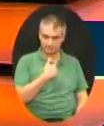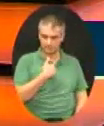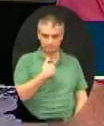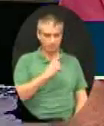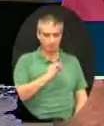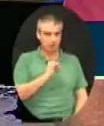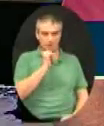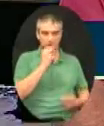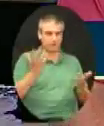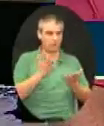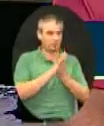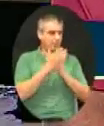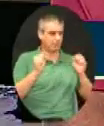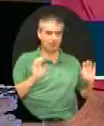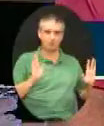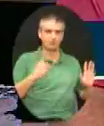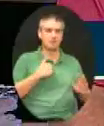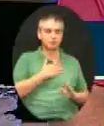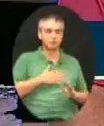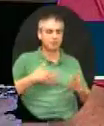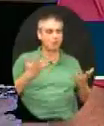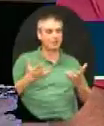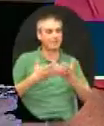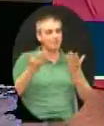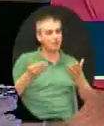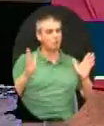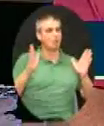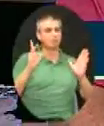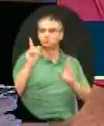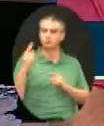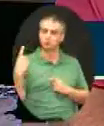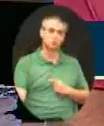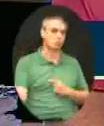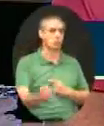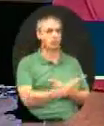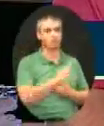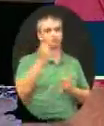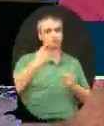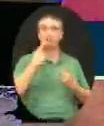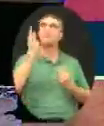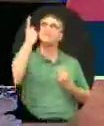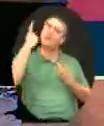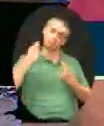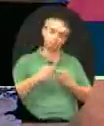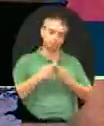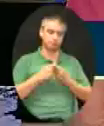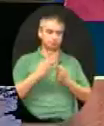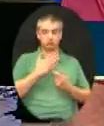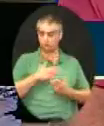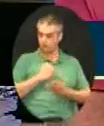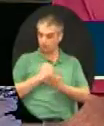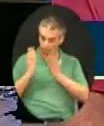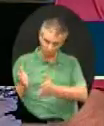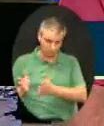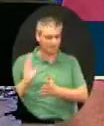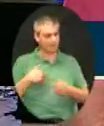לא מעוניין לעודד חילון, אני מעוניין לעודד חברה פתוחה שבה אלה ואלה דברי אלוקים חיים לגבי אלה שגורסים דת, ובה